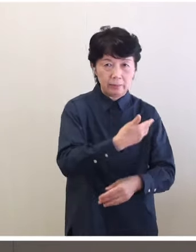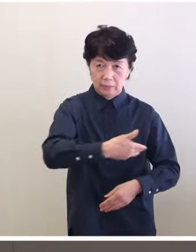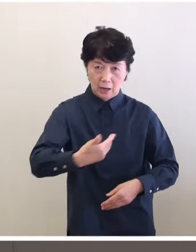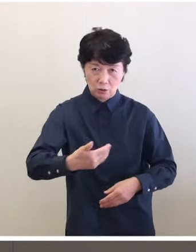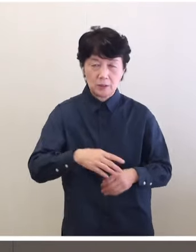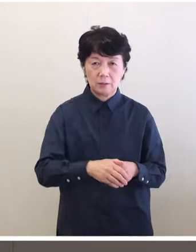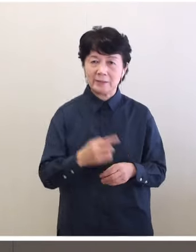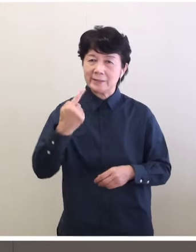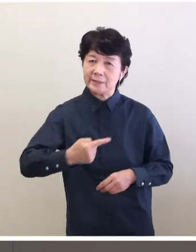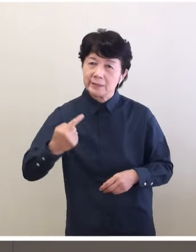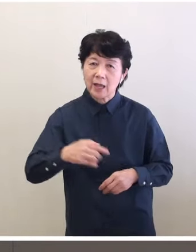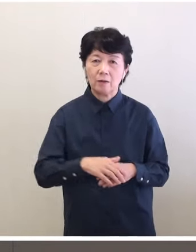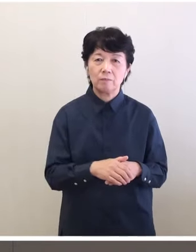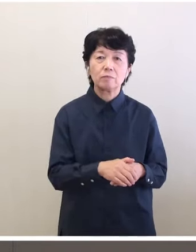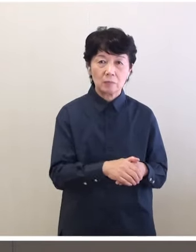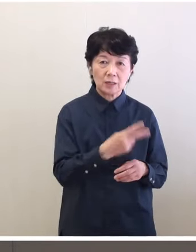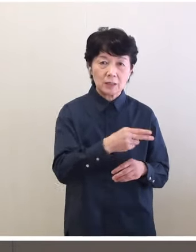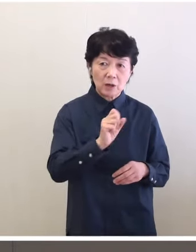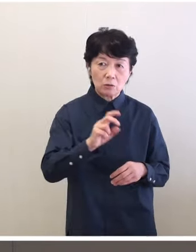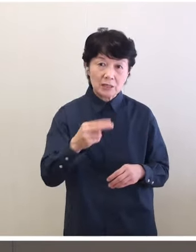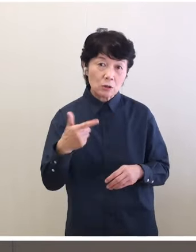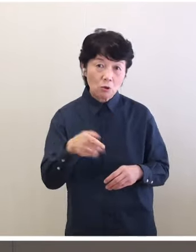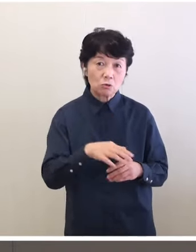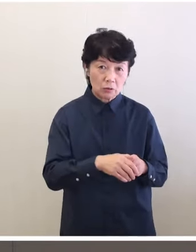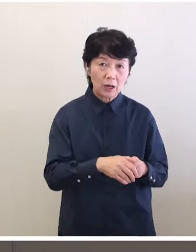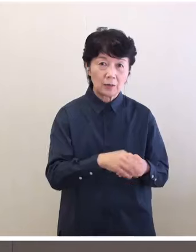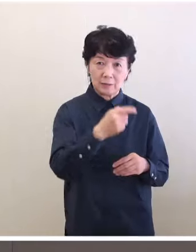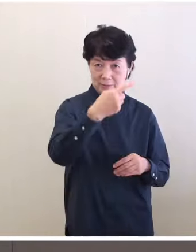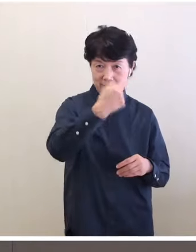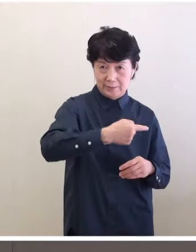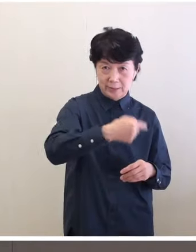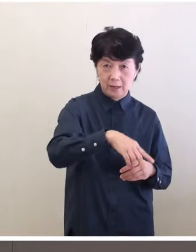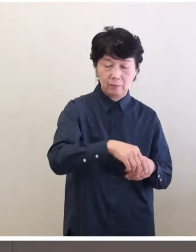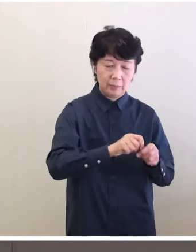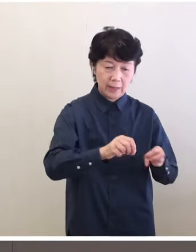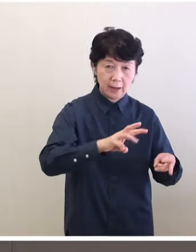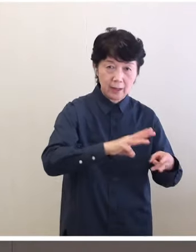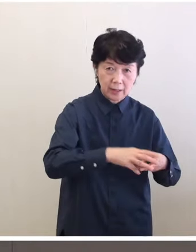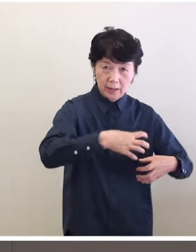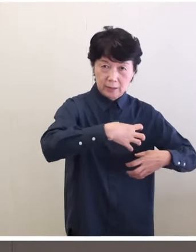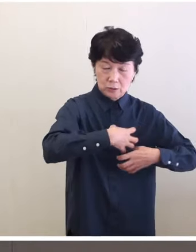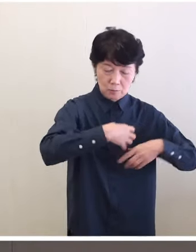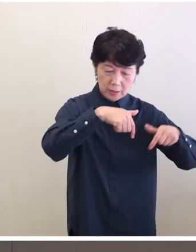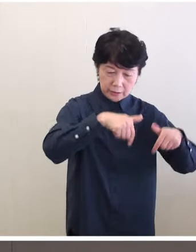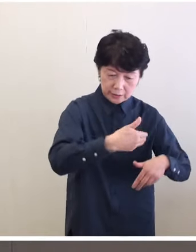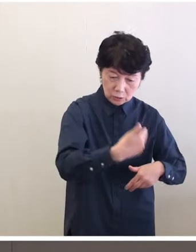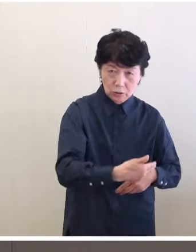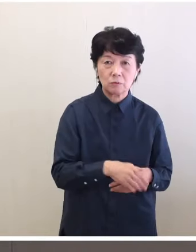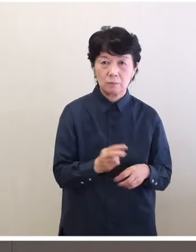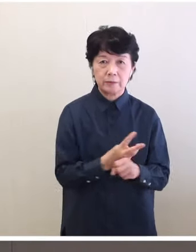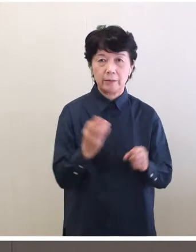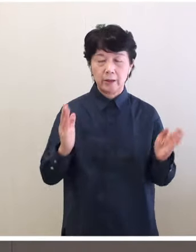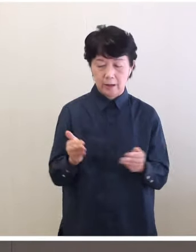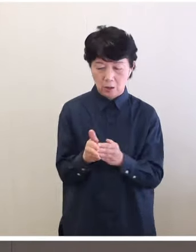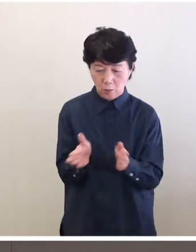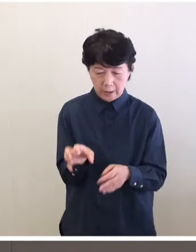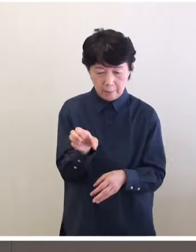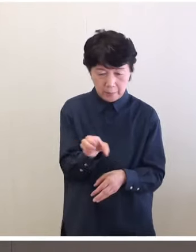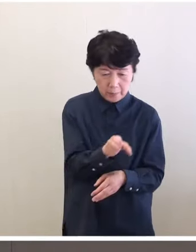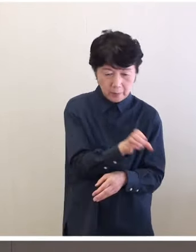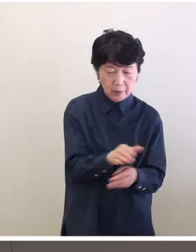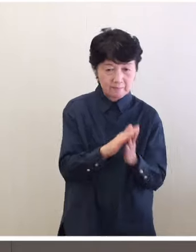垂水区に1000台、2026年度は仙台、灘区、長田区、須磨区、西区というふうに、3カ年かけ